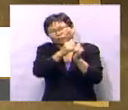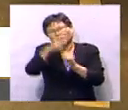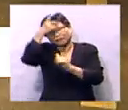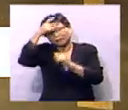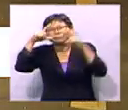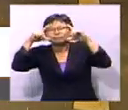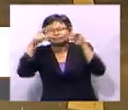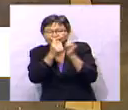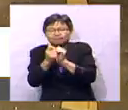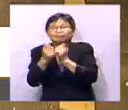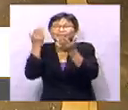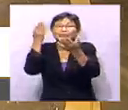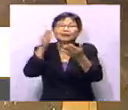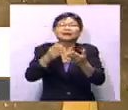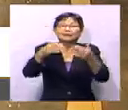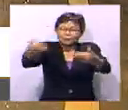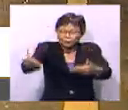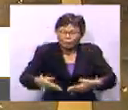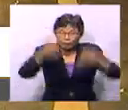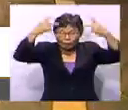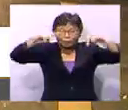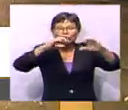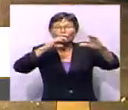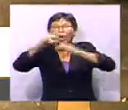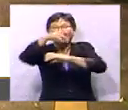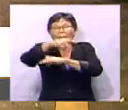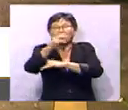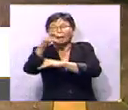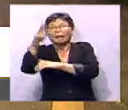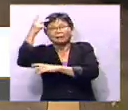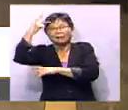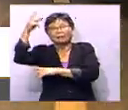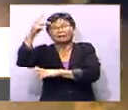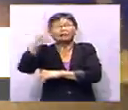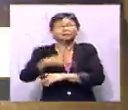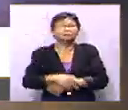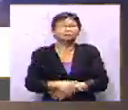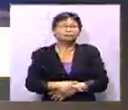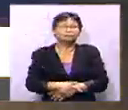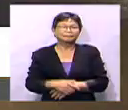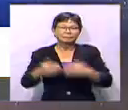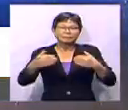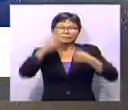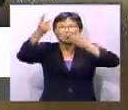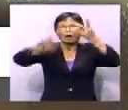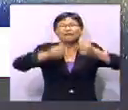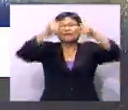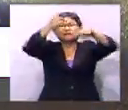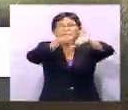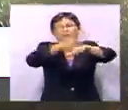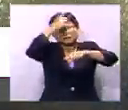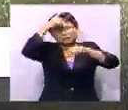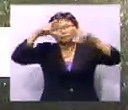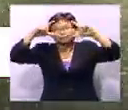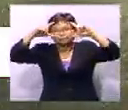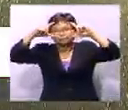Seri Anwar Ibrahim. Turut menyambut mereka pengarah komunikasi PKR Kelantan Sukirman Mustafa. Ia adalah lawatan sulung Datuk Seri